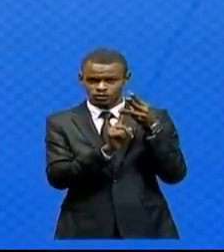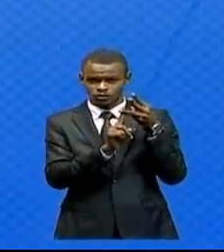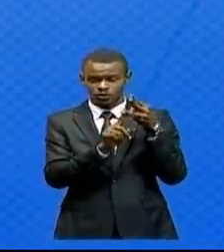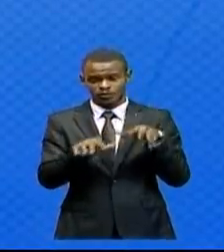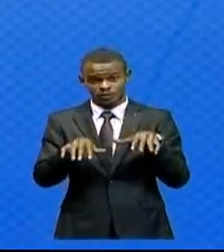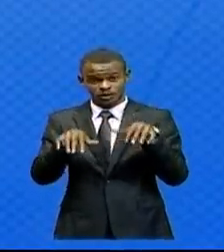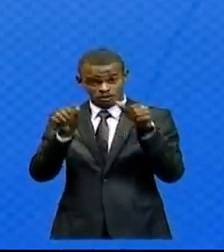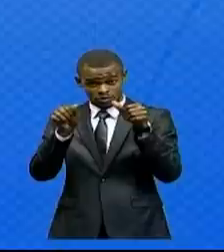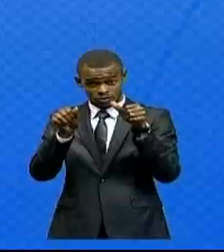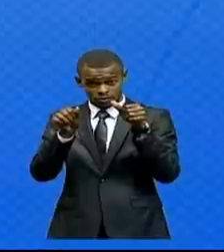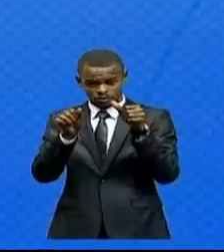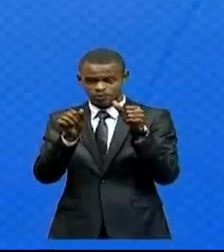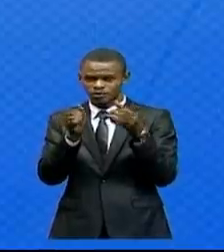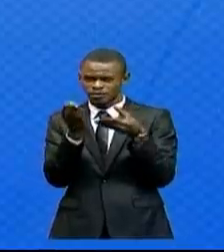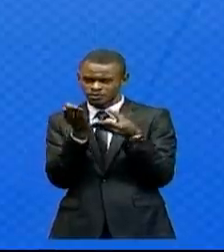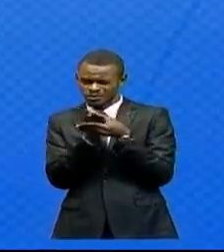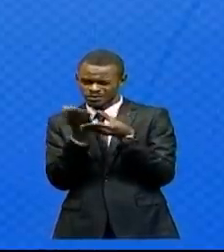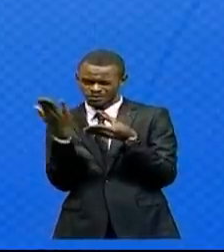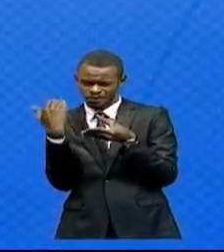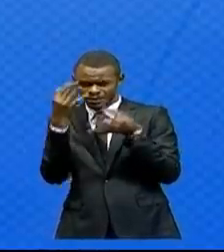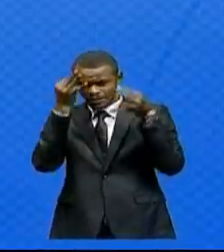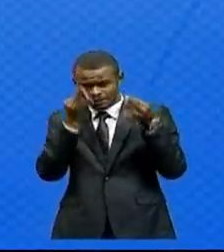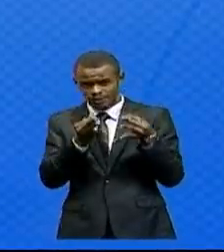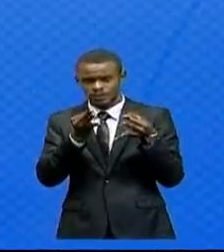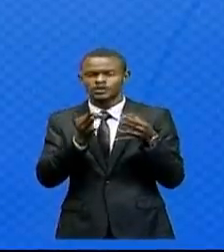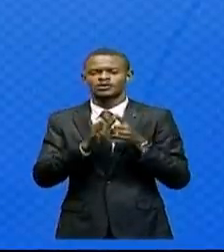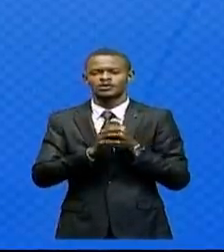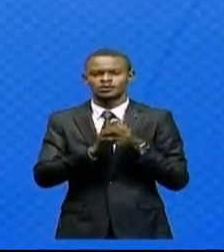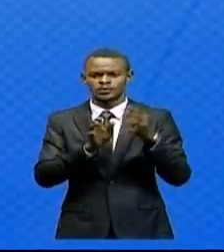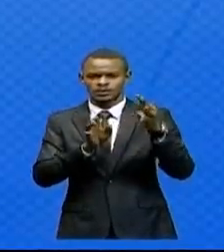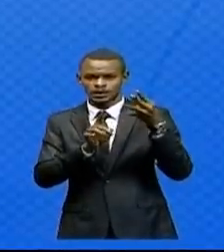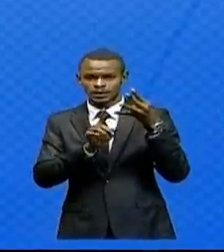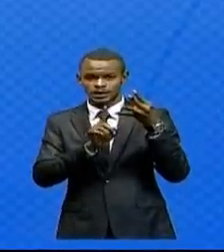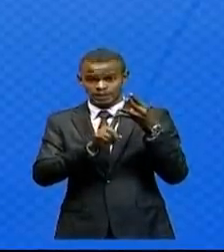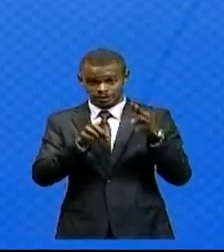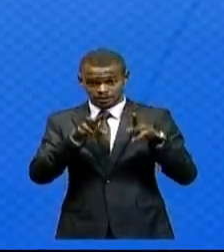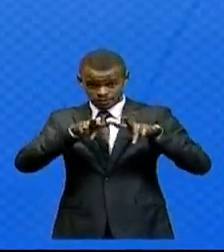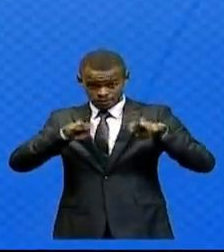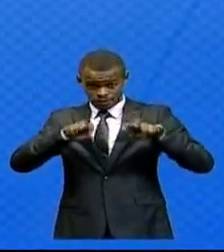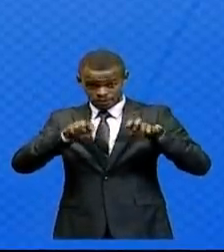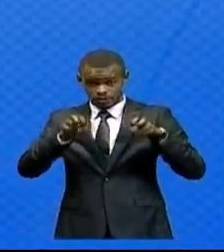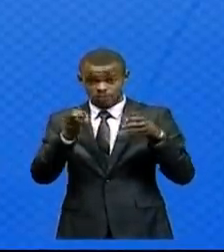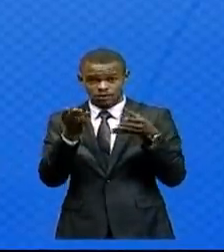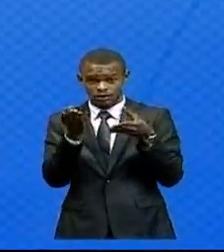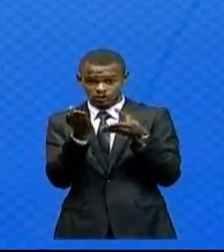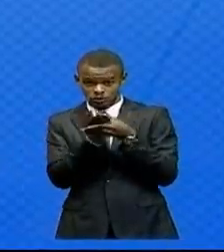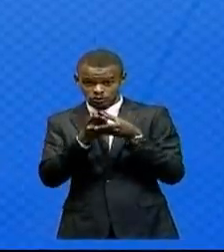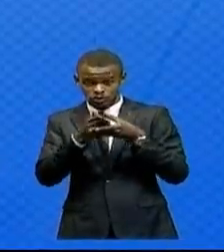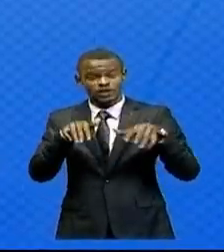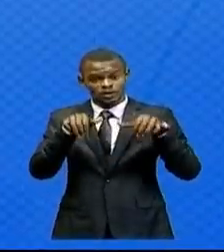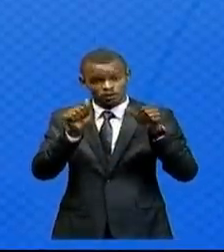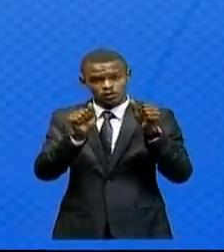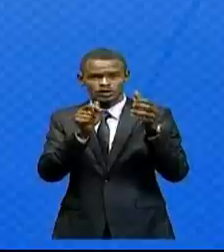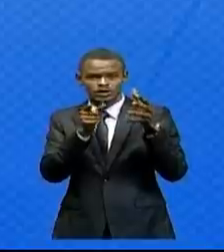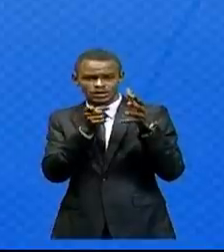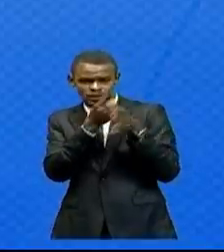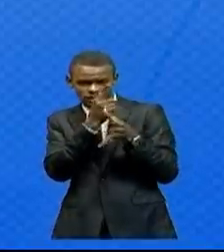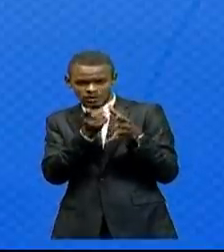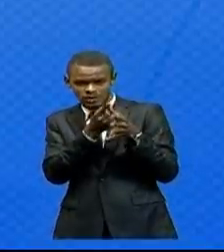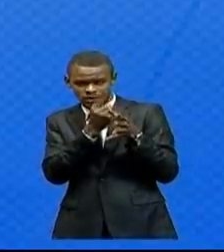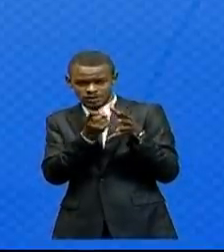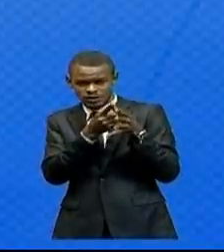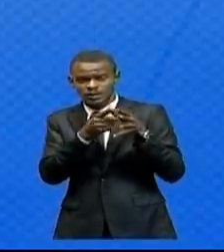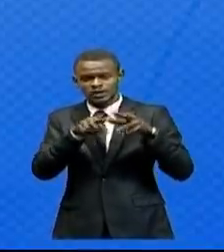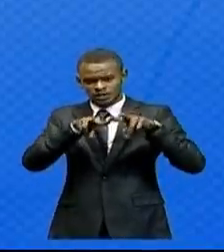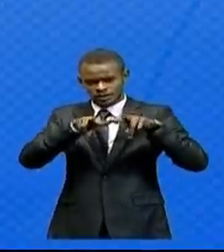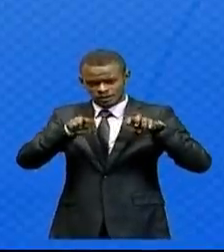décisions du Conseil des ministres. 4. Examen et adoption de dossiers. 5. Examen et adoption des